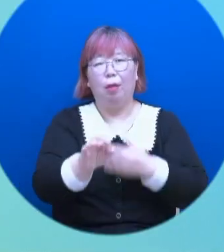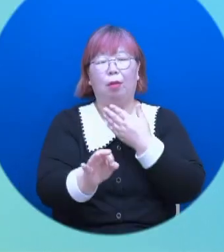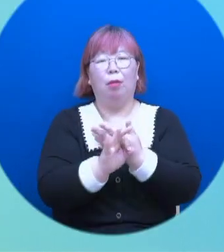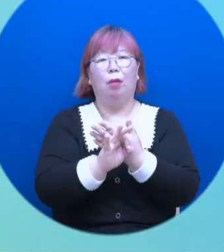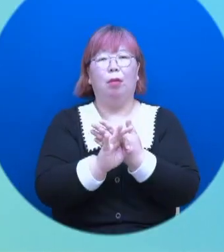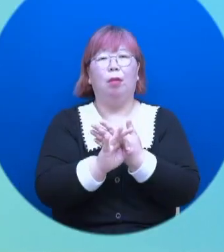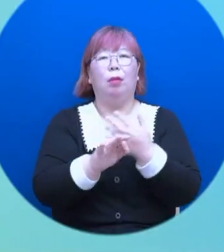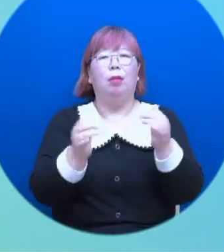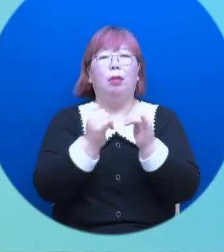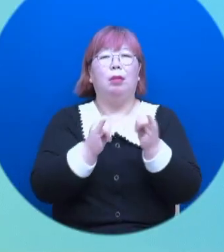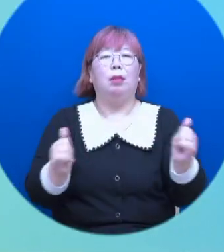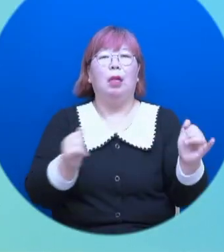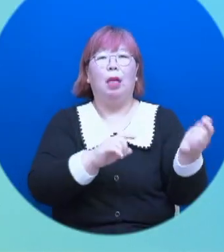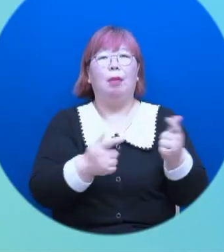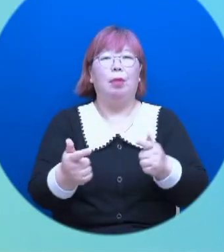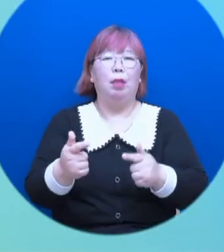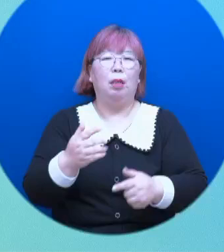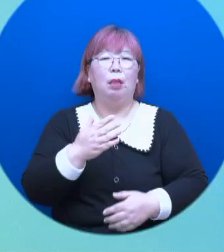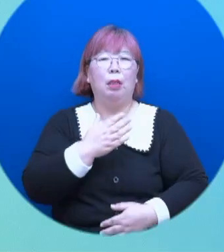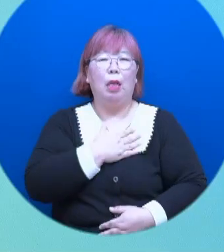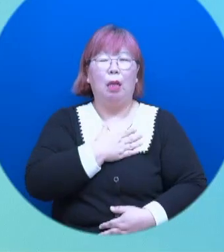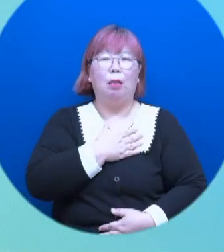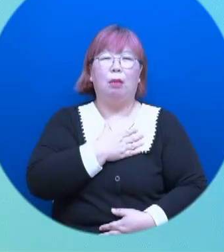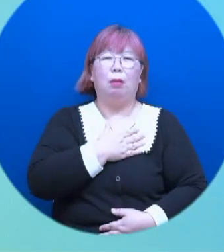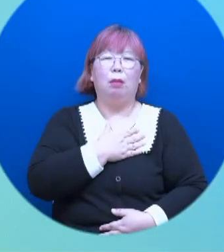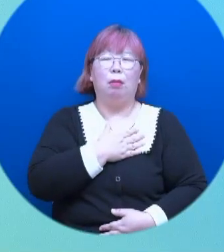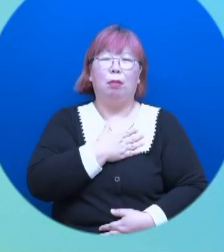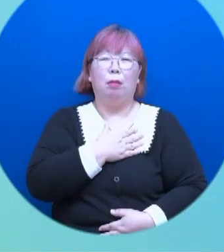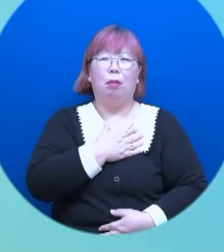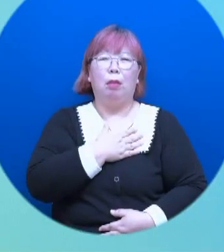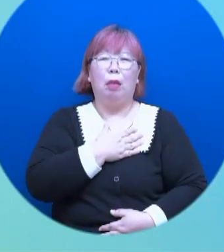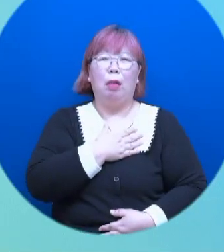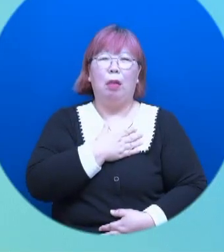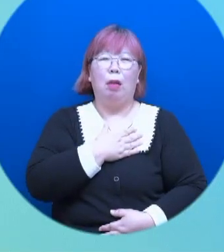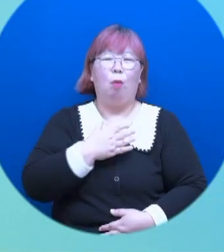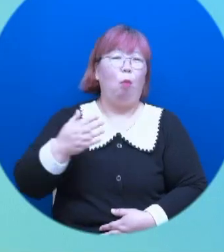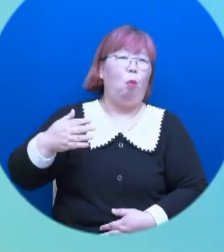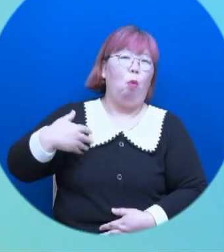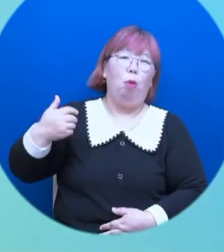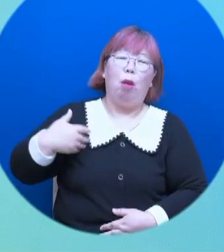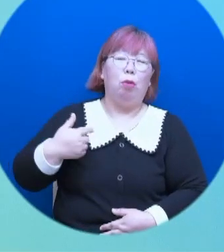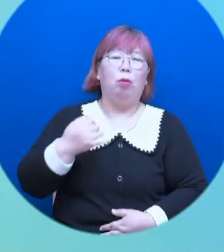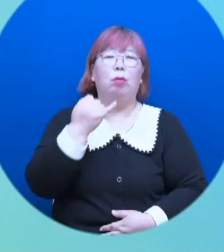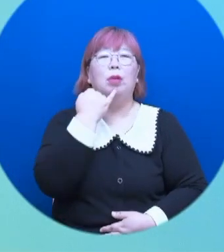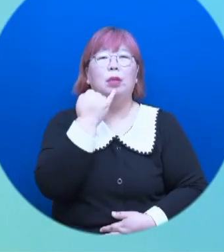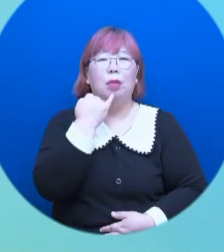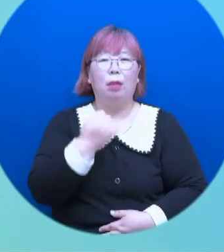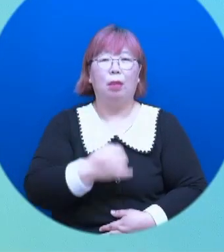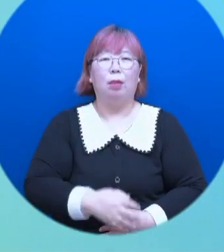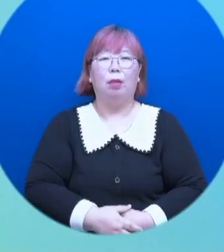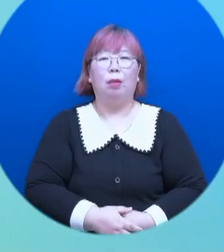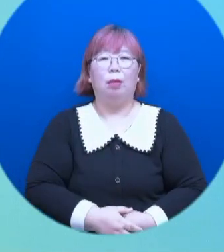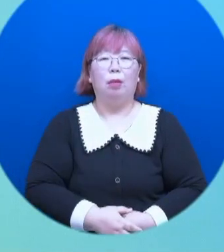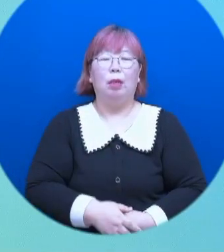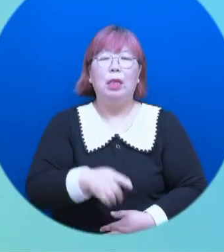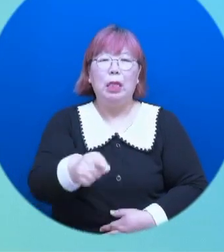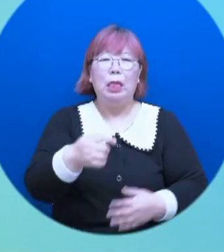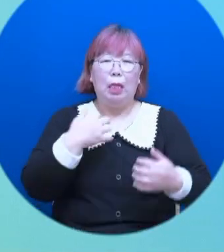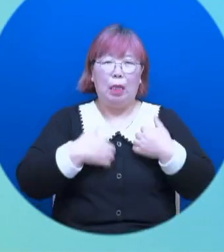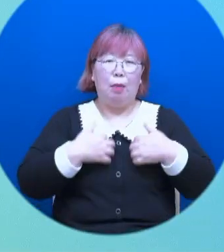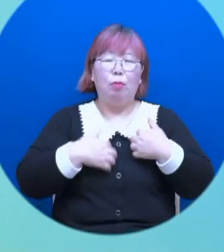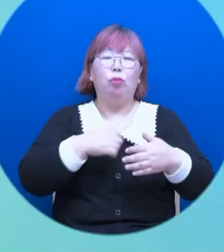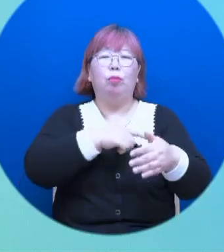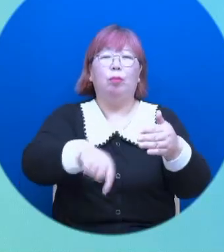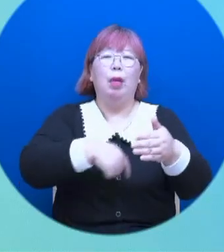사람들이 나를 좀 몰라줘도 괜찮아요. 이 기쁨 안에